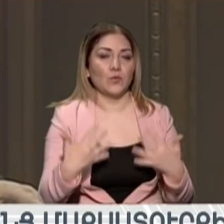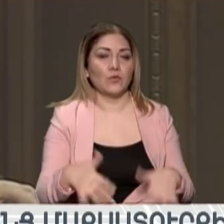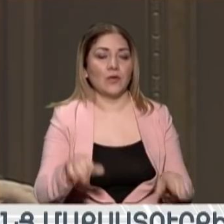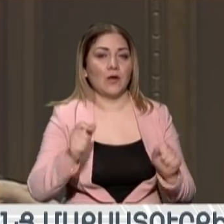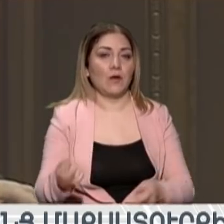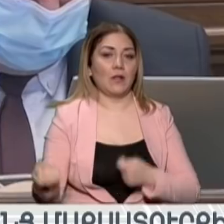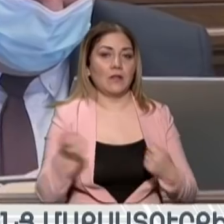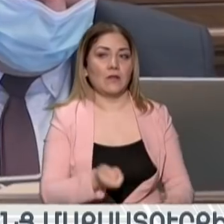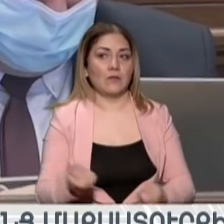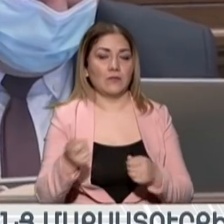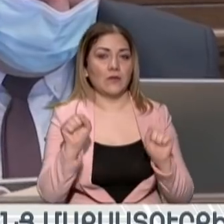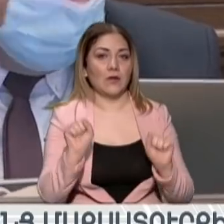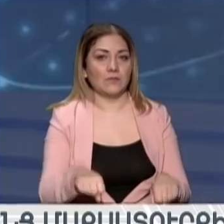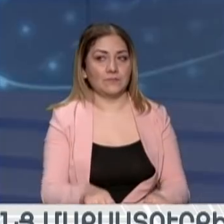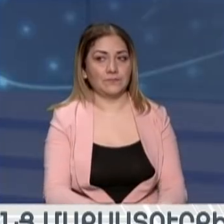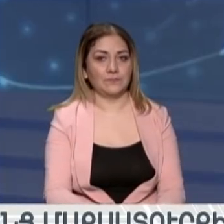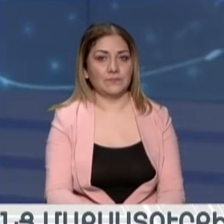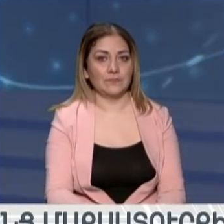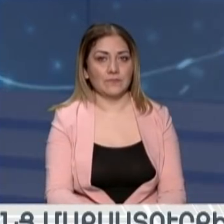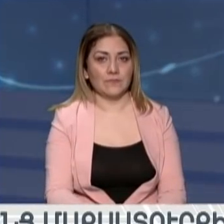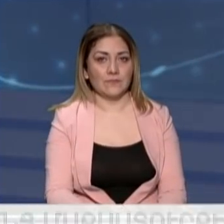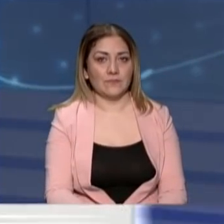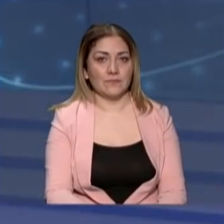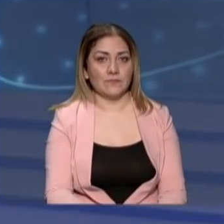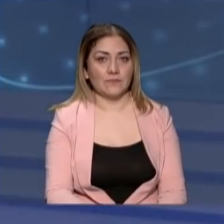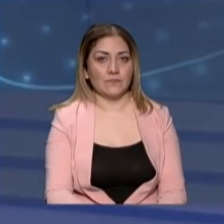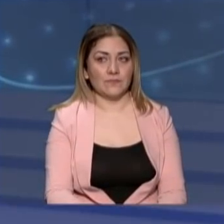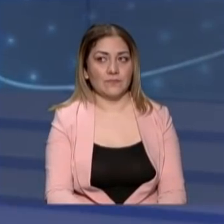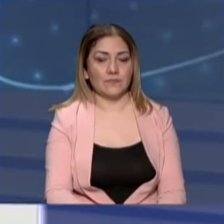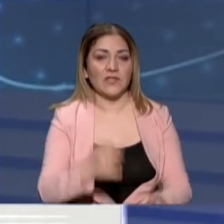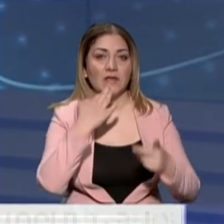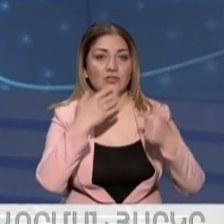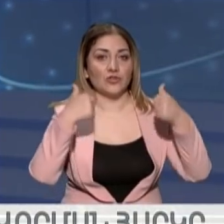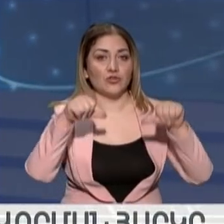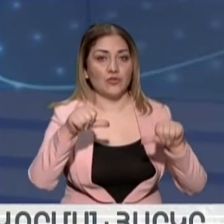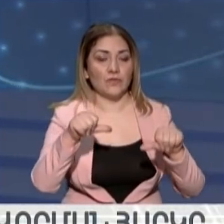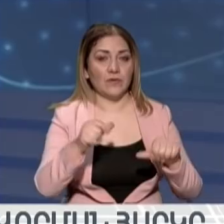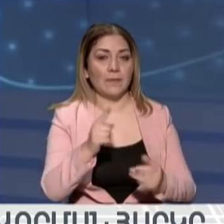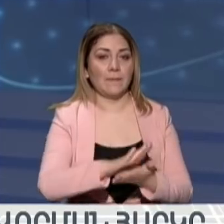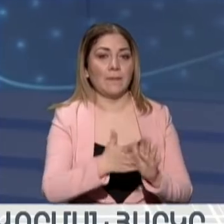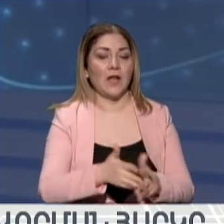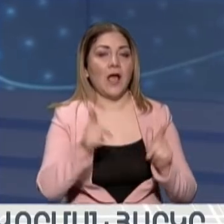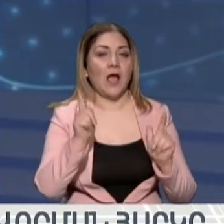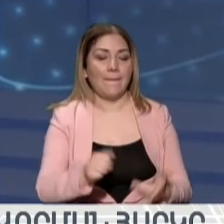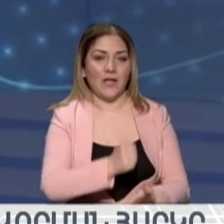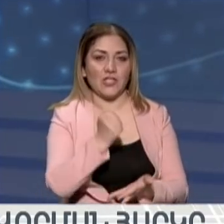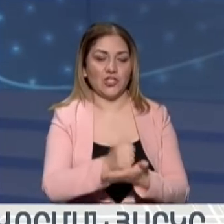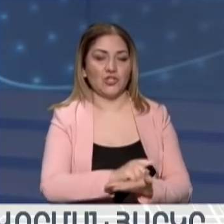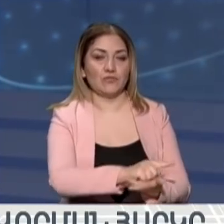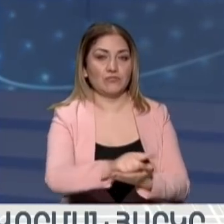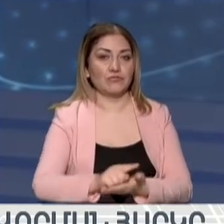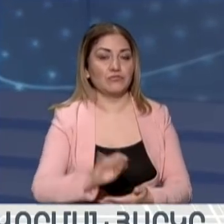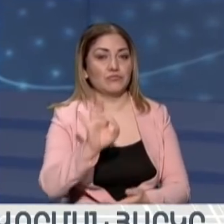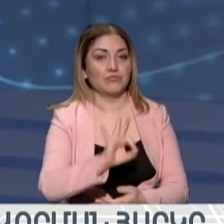թվականին արդեն կարող են այդ առաքումները իրականացվել։ Շարունակենք։ Օրենսդիրը այսօր եւս մեկ համաձայնագրի վավերացման հարց է